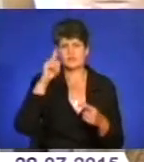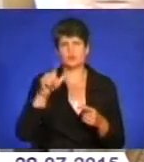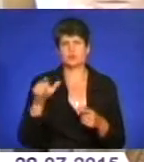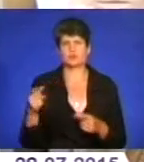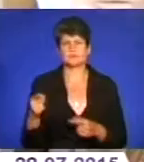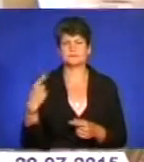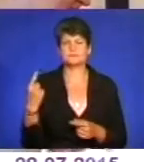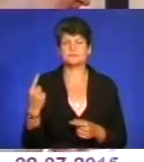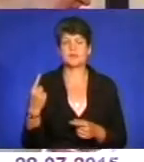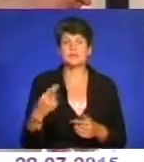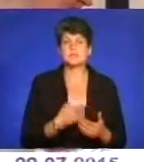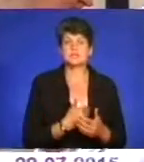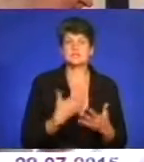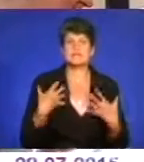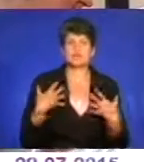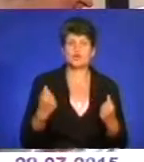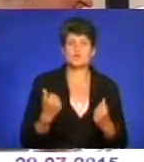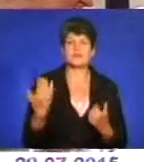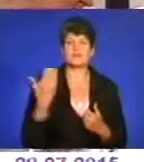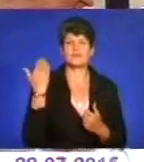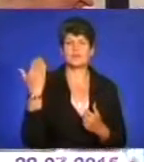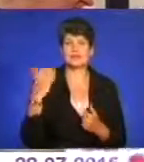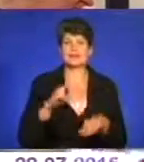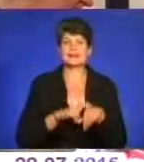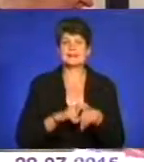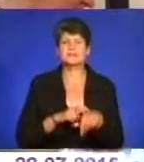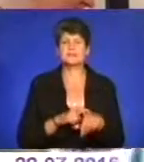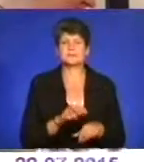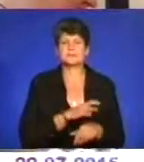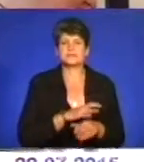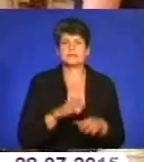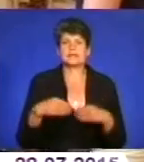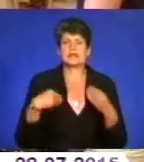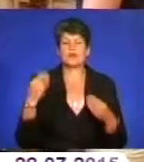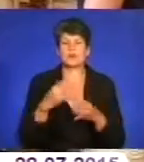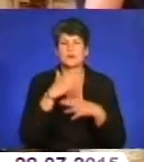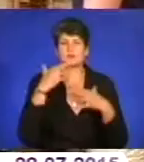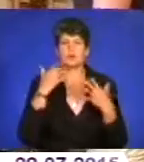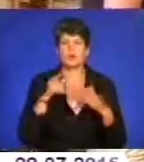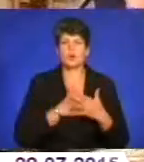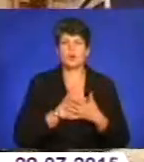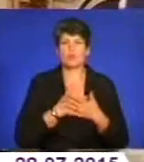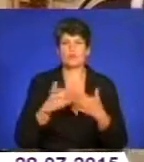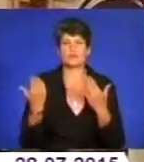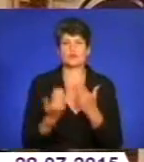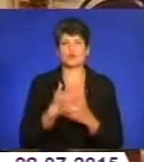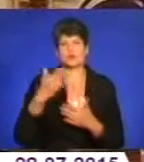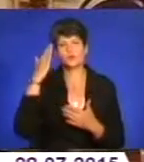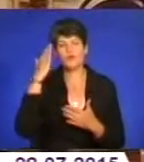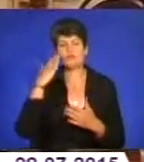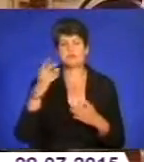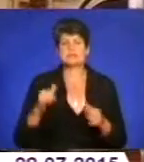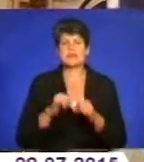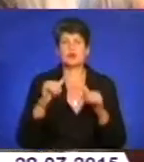Тернопілля. Бажали здоров'я, яке вона, як лікар, щедро дарувала багатьом – любові і нових творчих злетів. Голова